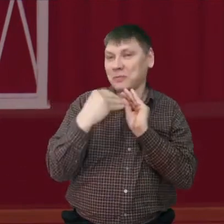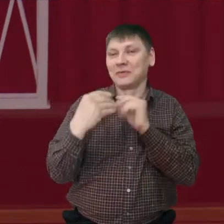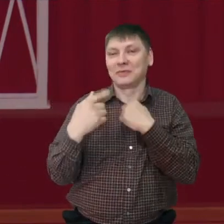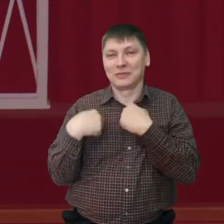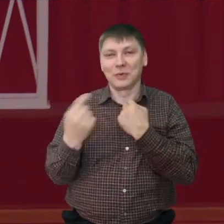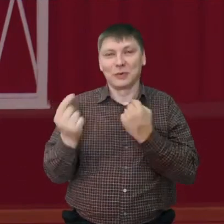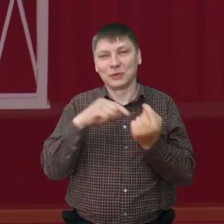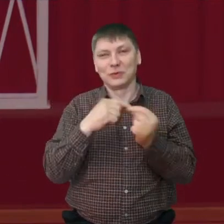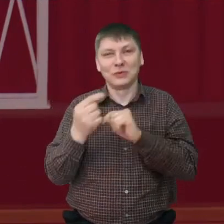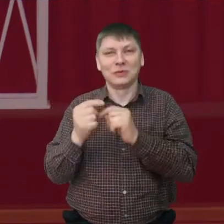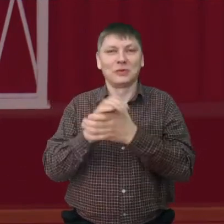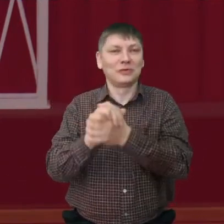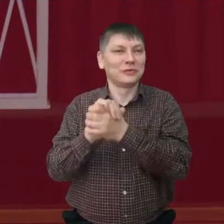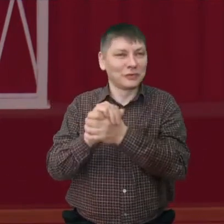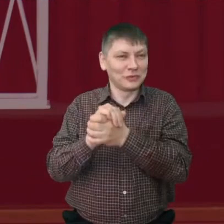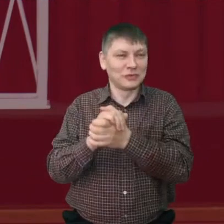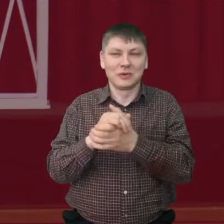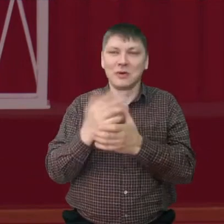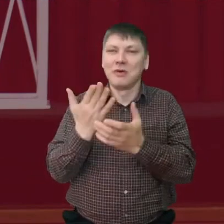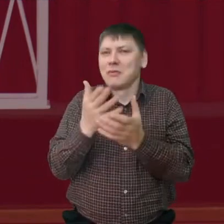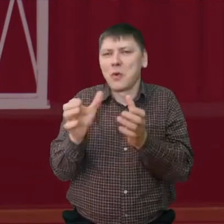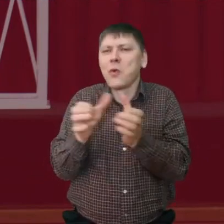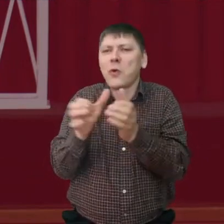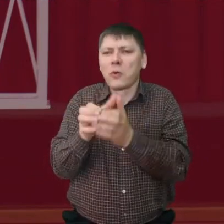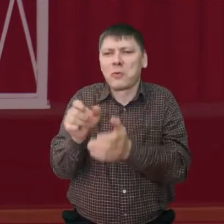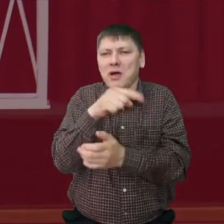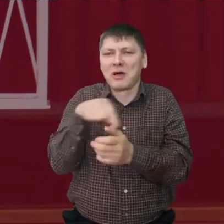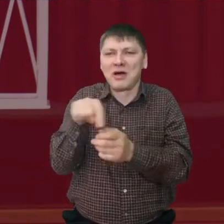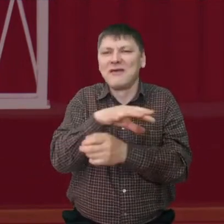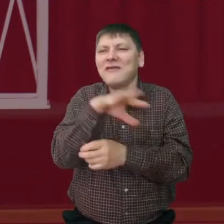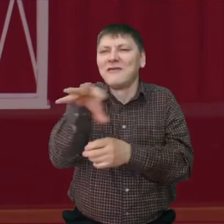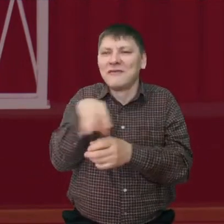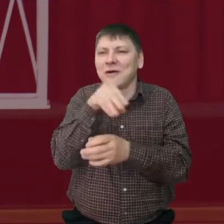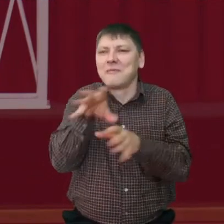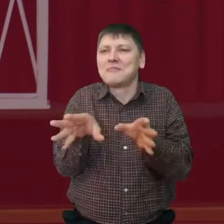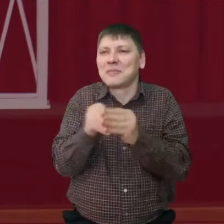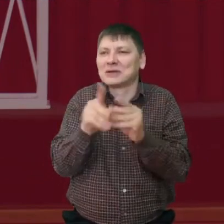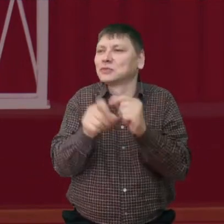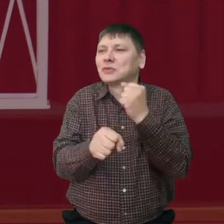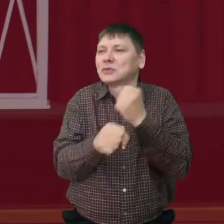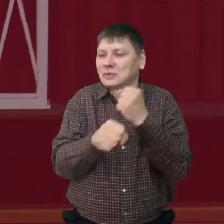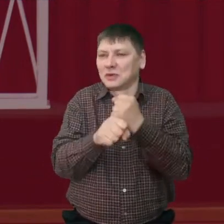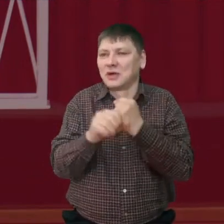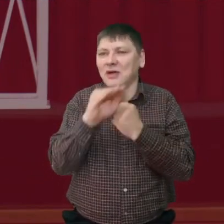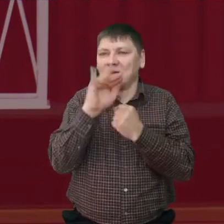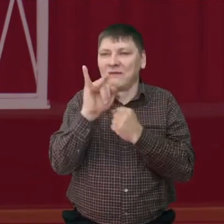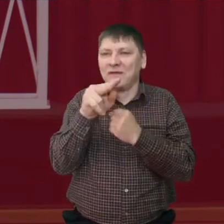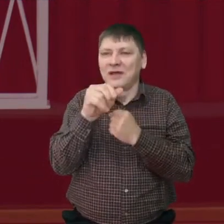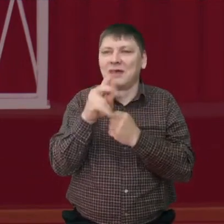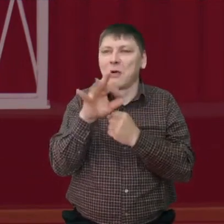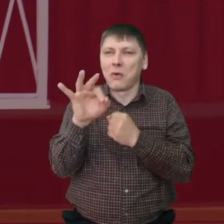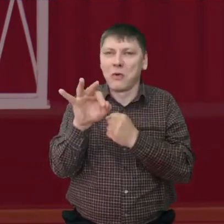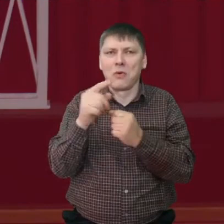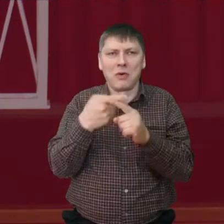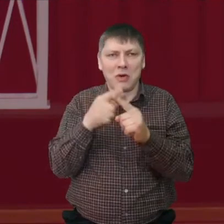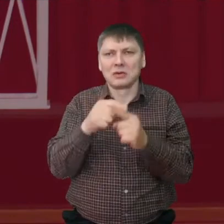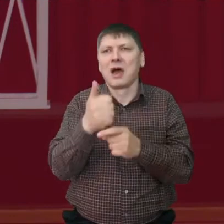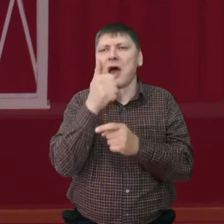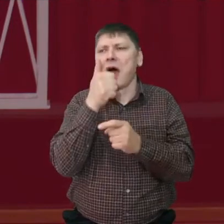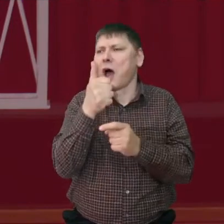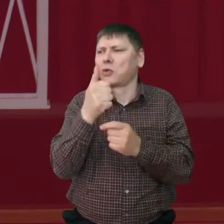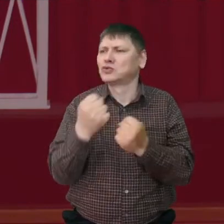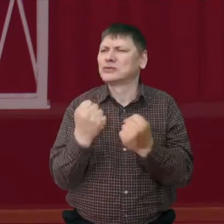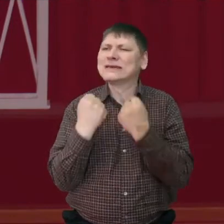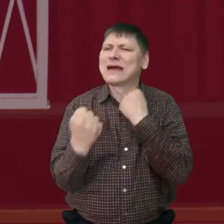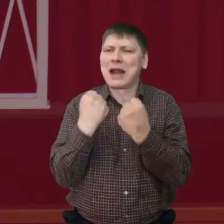о дружеских отношениях, о какой-то группе людей, которые вместе что-то делают. Слово «филио», в общем-то, описывает такую хорошую, крепкую